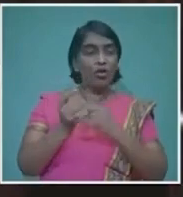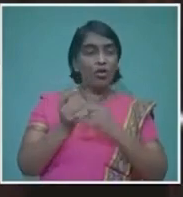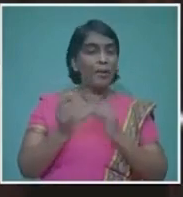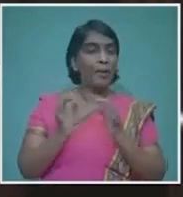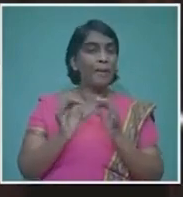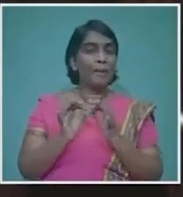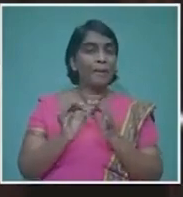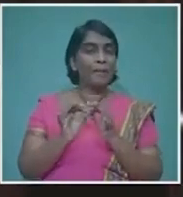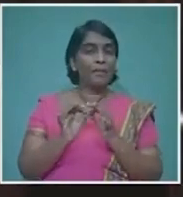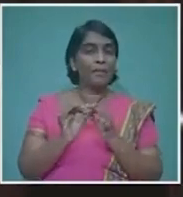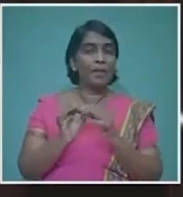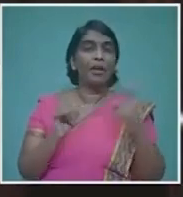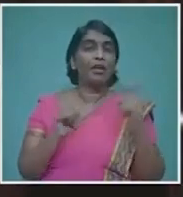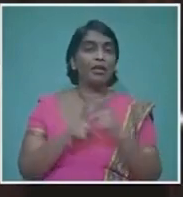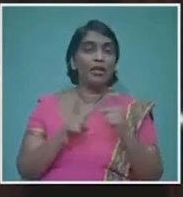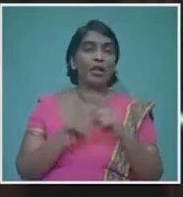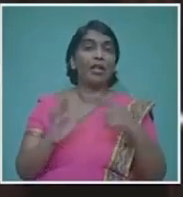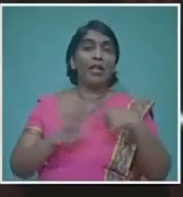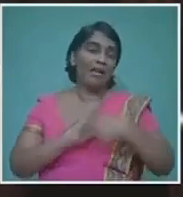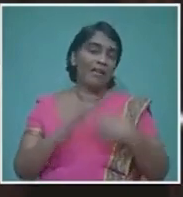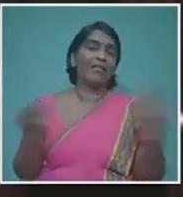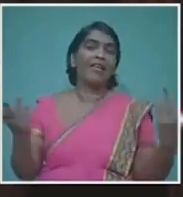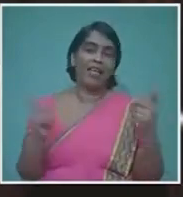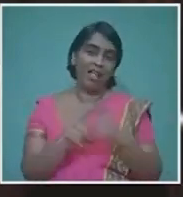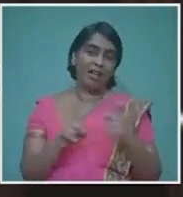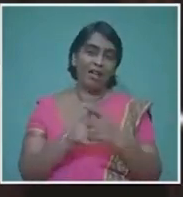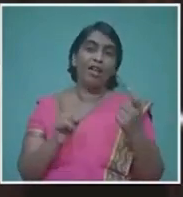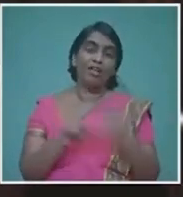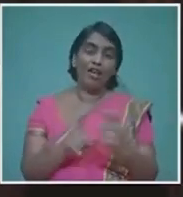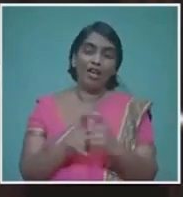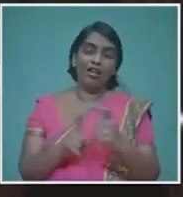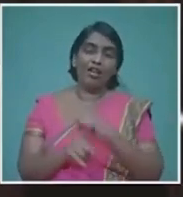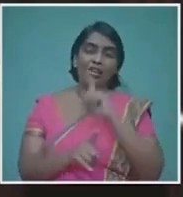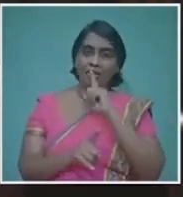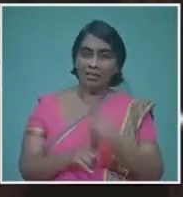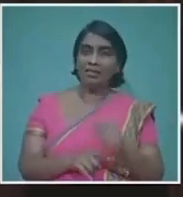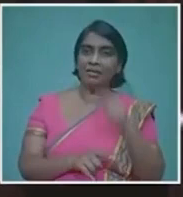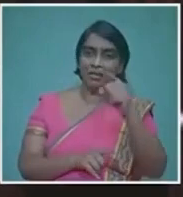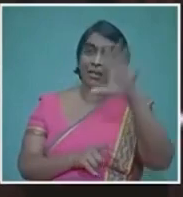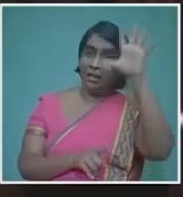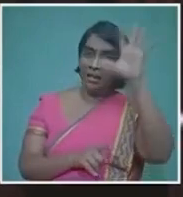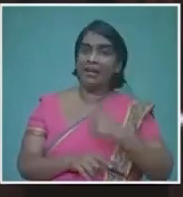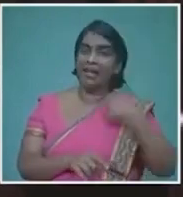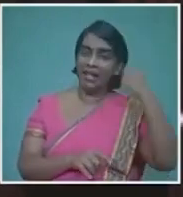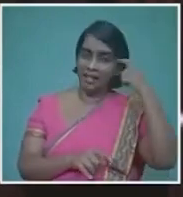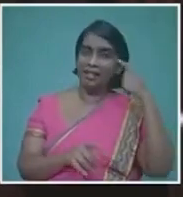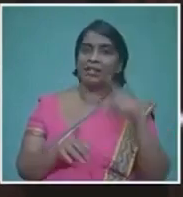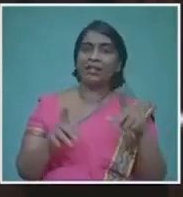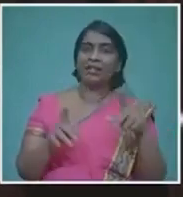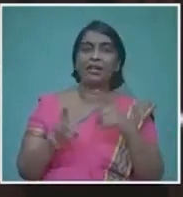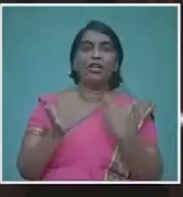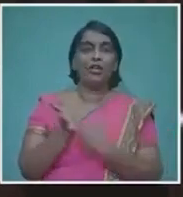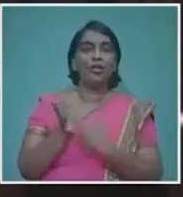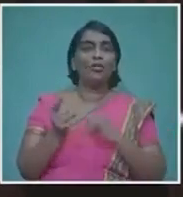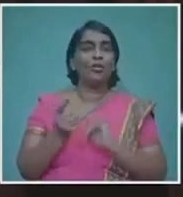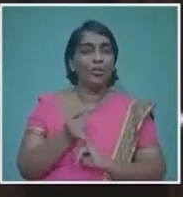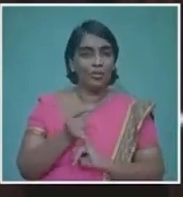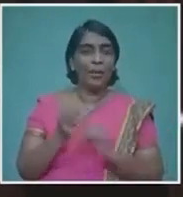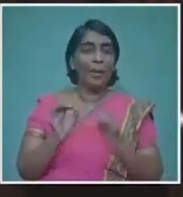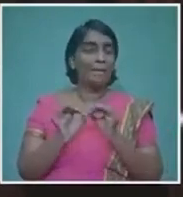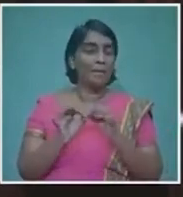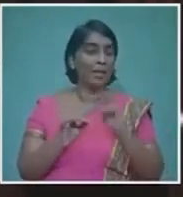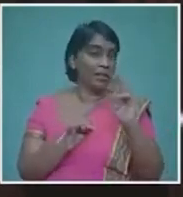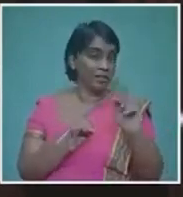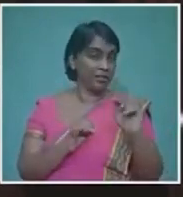20කින් නෑ ඩොලර් ඩොලර් කියලා කියන්නේ ලංකාවේ නැති නිසා ලංකාවේ ඩොලර් නෑ මේකයි ඩොලර් ඩොලර් කිව්වේ. ඔබතුමාවත් ගෙනේ කියලා බැලුවේ. ඩොලර් රුපියල් රුපියල්